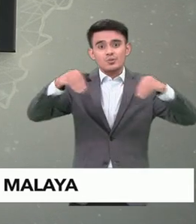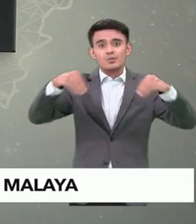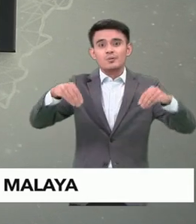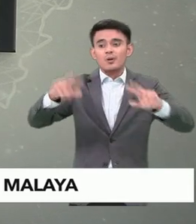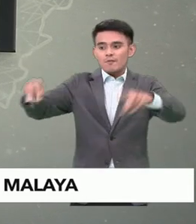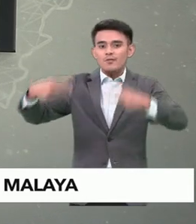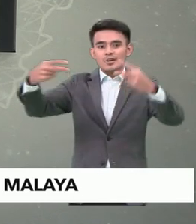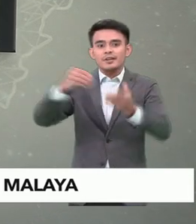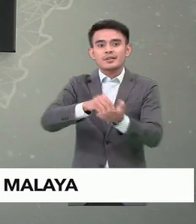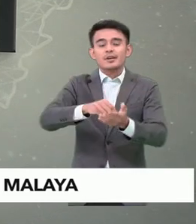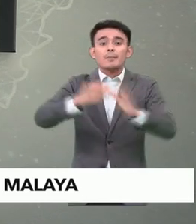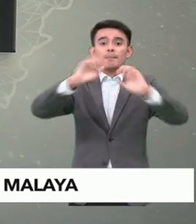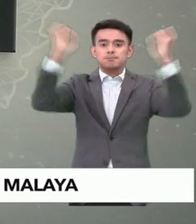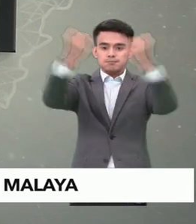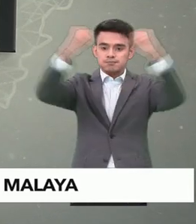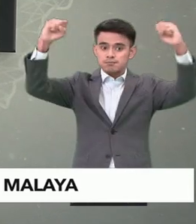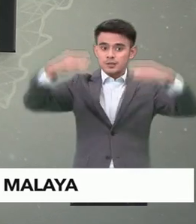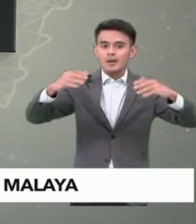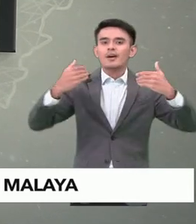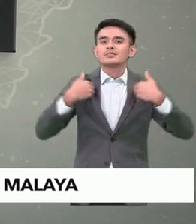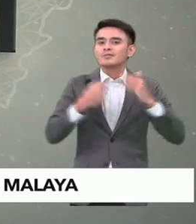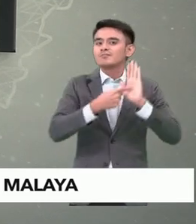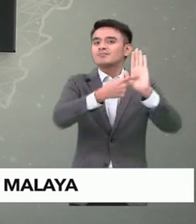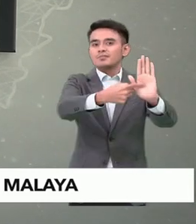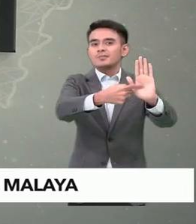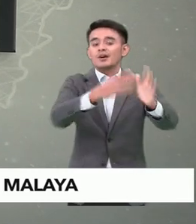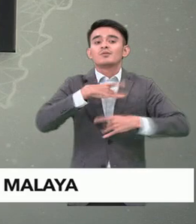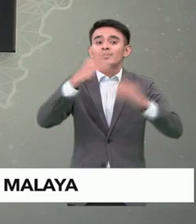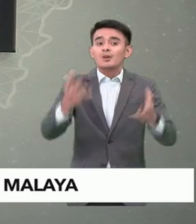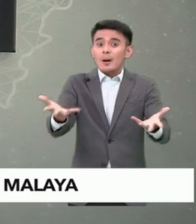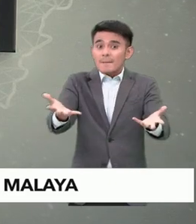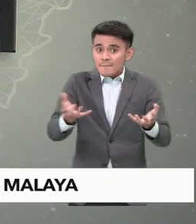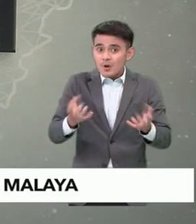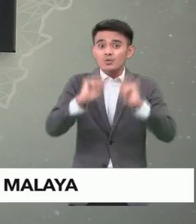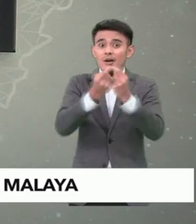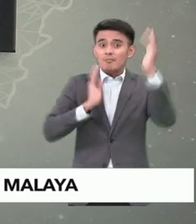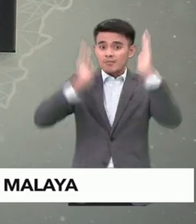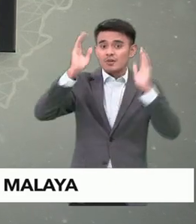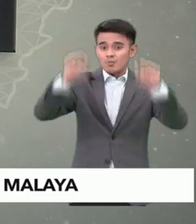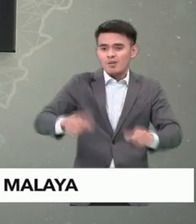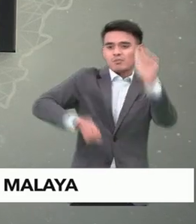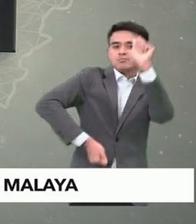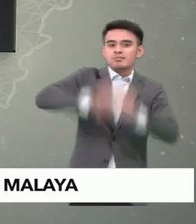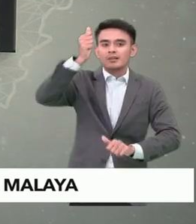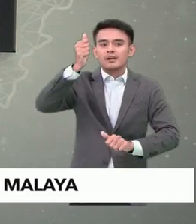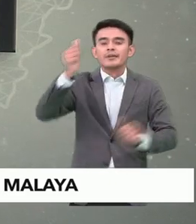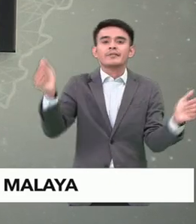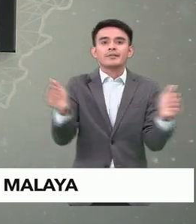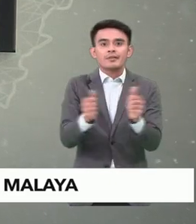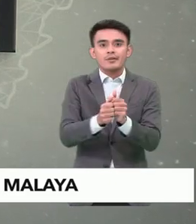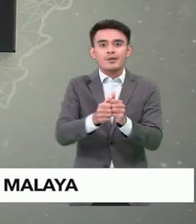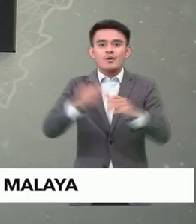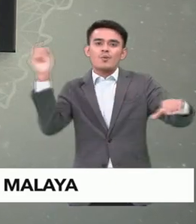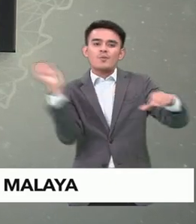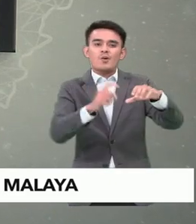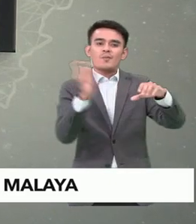akhir pertama di gelanggang sendiri jelas memberi gambaran peminat menghadiahkan kemenangan dengan berbekalkan